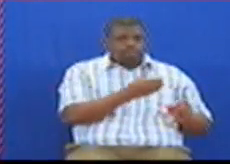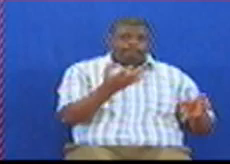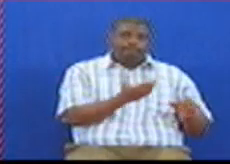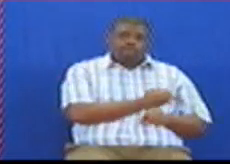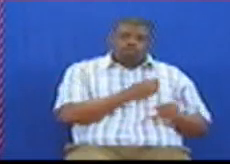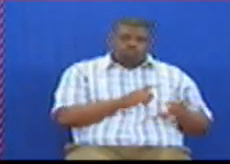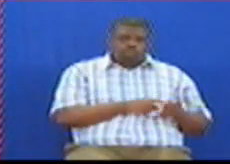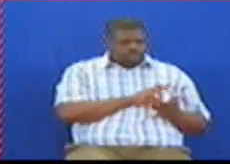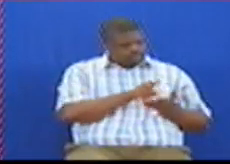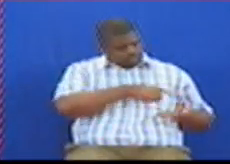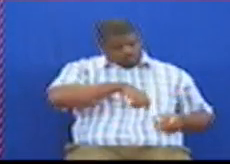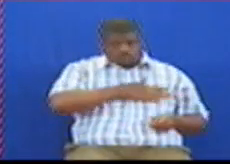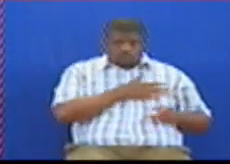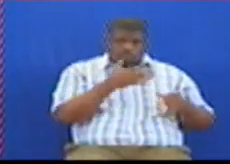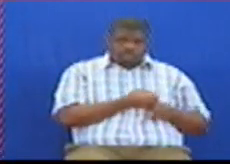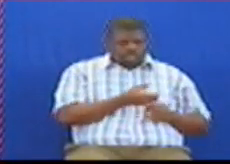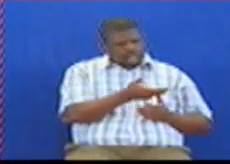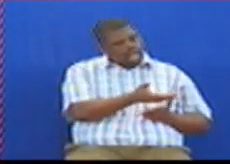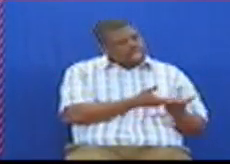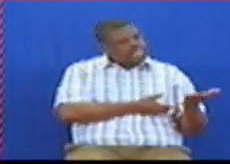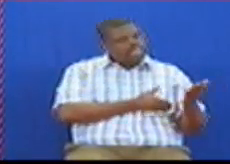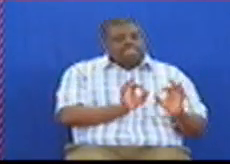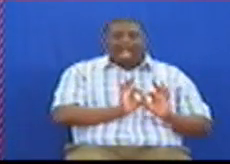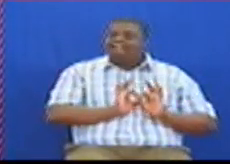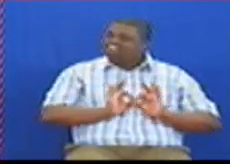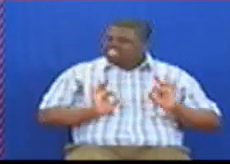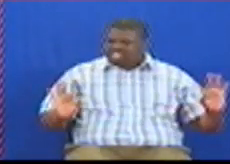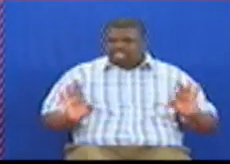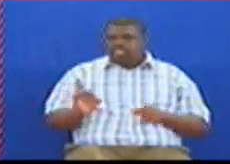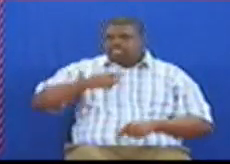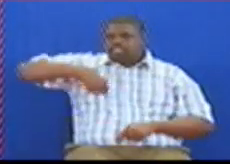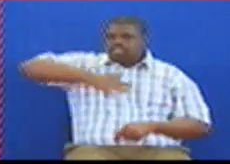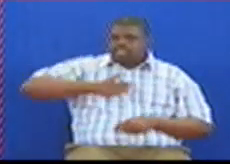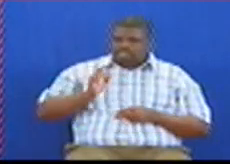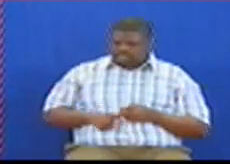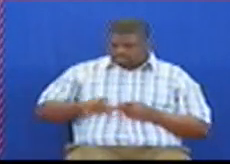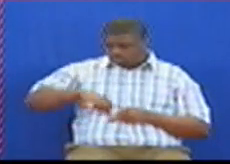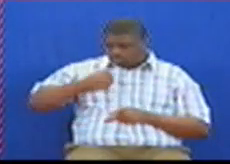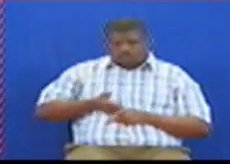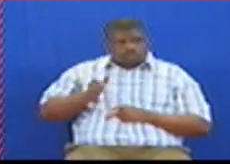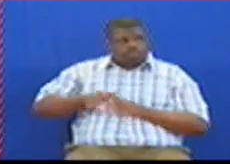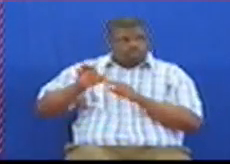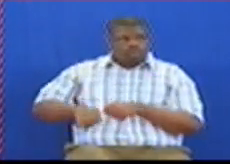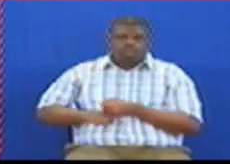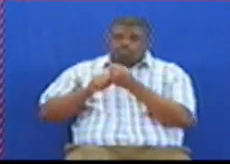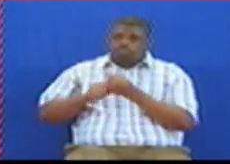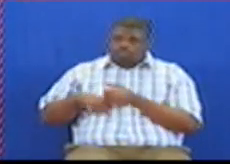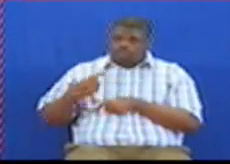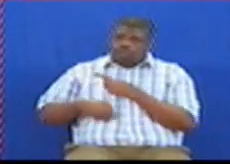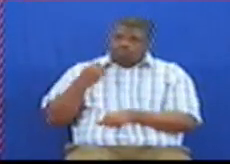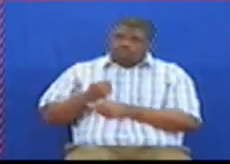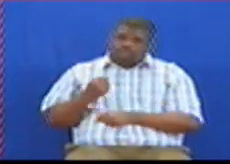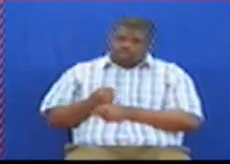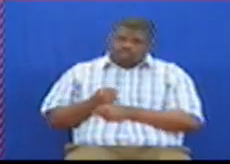na halmashauri yetu imeendelea kupata hati safi. Naomba nikuhakikishie kwamba sisi wabunge tutaendelea kuunga mkono watumishi walioko kwenye halmashauri